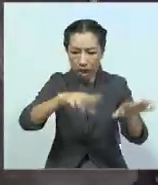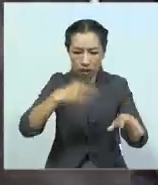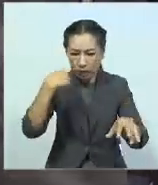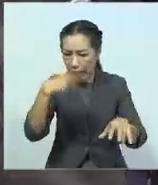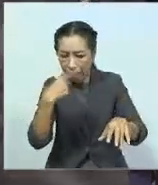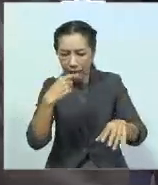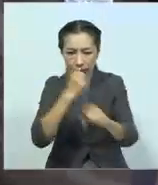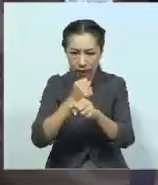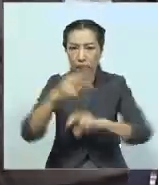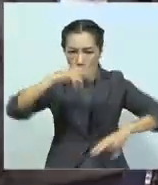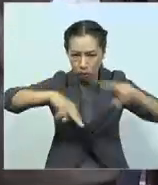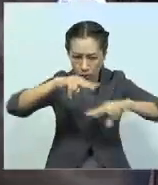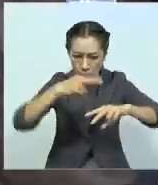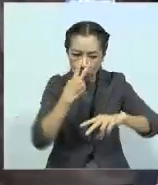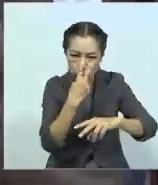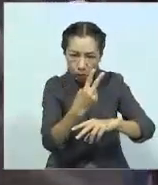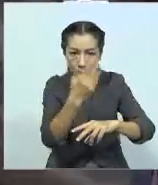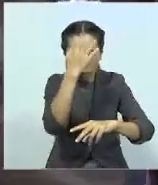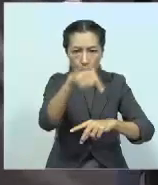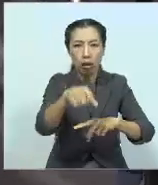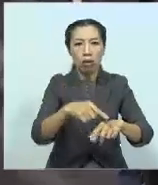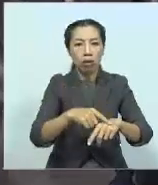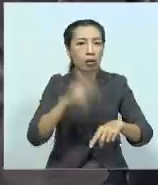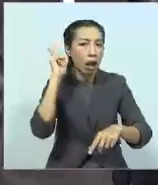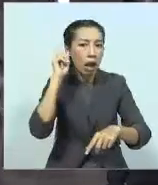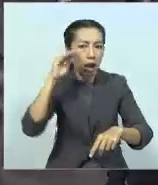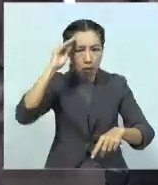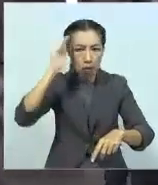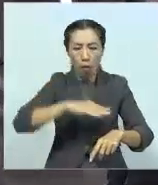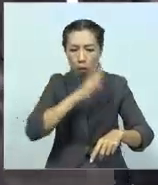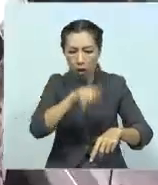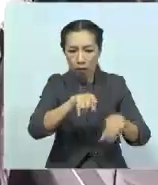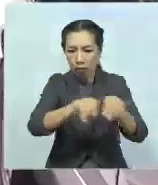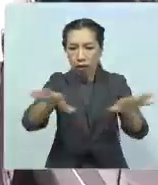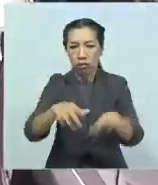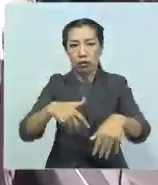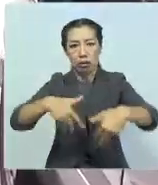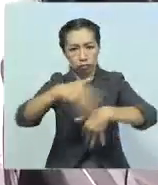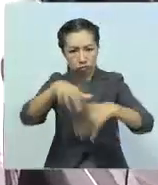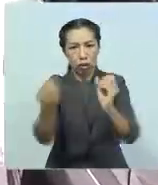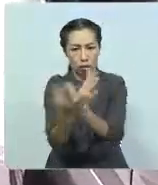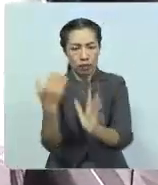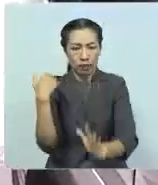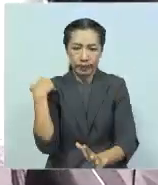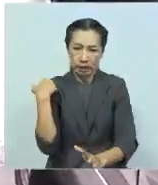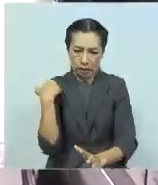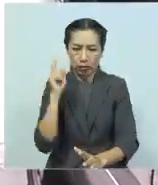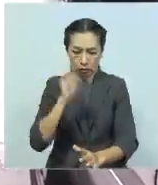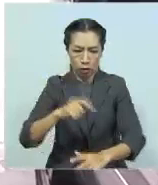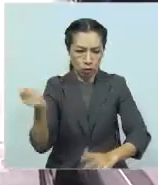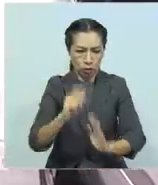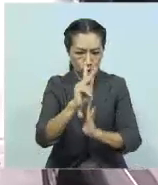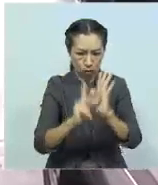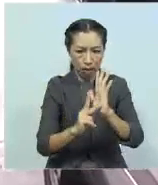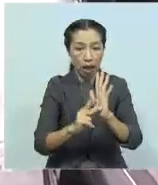างความเสียหายกระทบต่อสังคมและองค์กรที่ได้รับผลกระทบดำเนินการตามกฎหมายพร้อมกับเตือนว่าเรื่องนี้นั้นมีความ